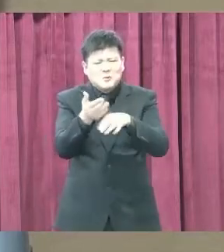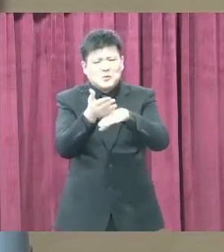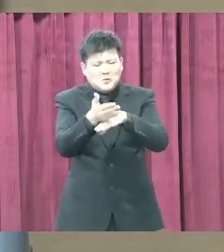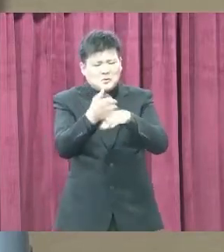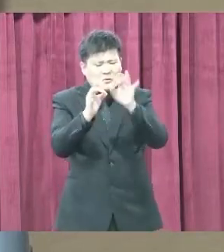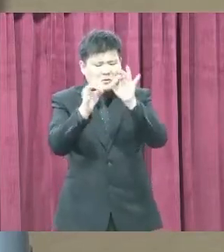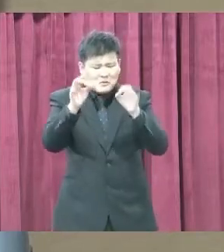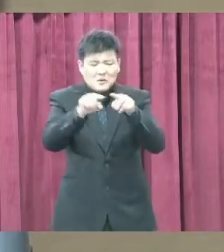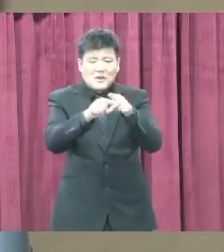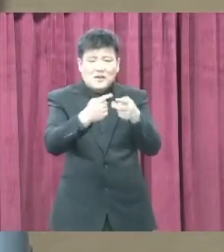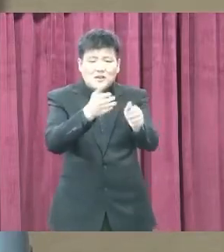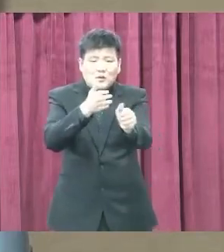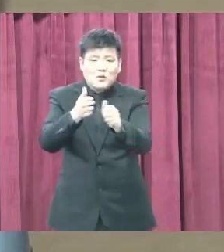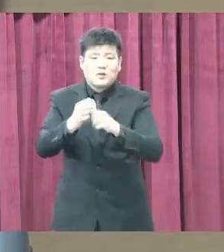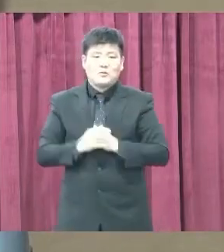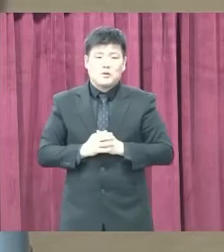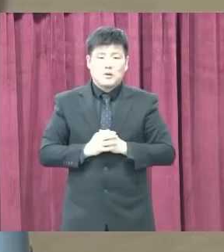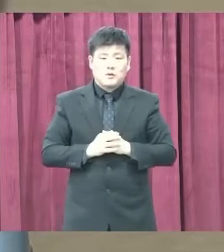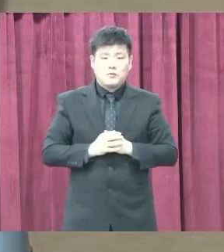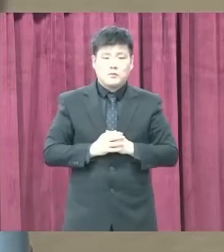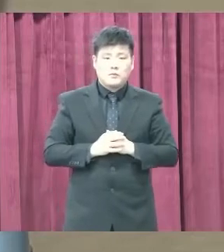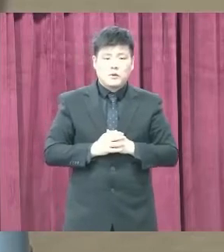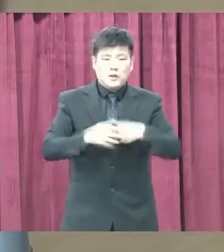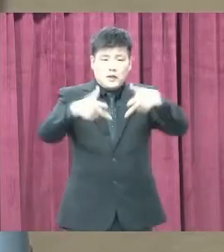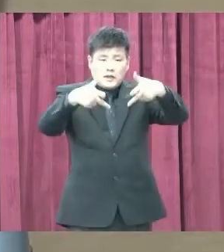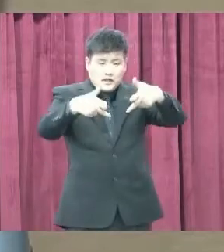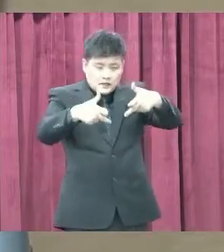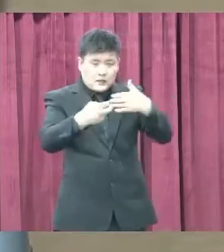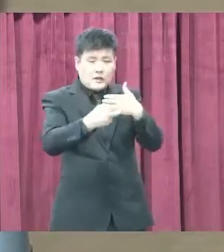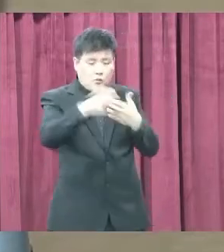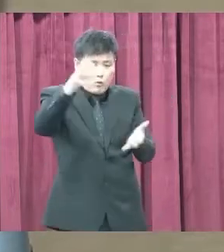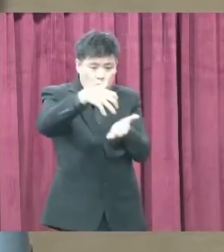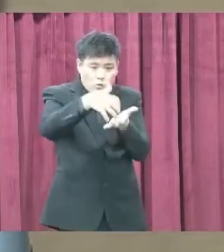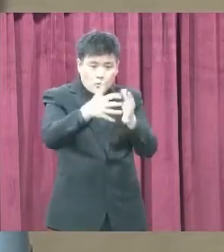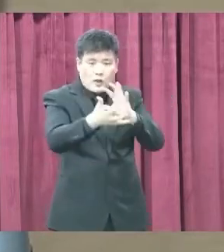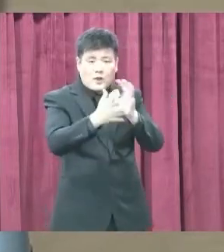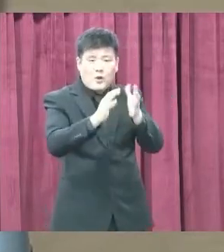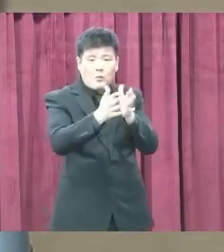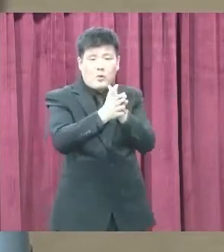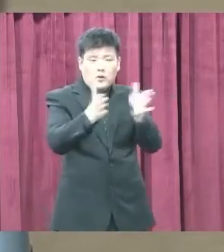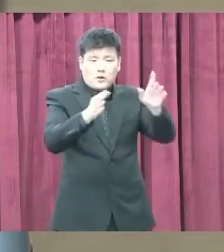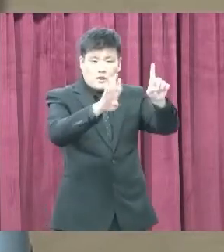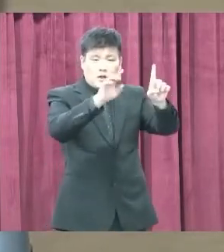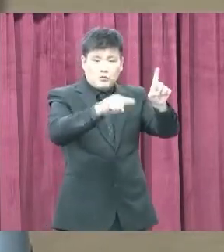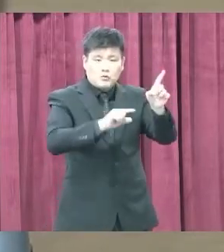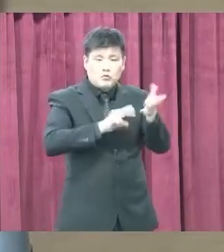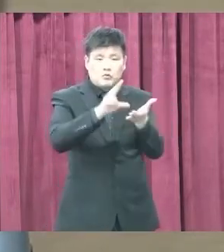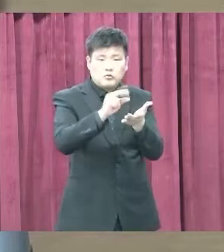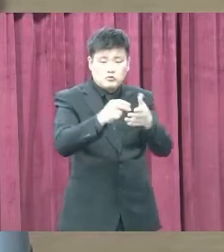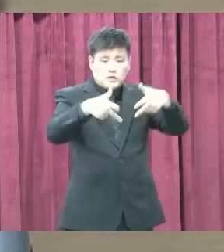이제 본격적으로 장애인 건강보호 통계 컨퍼런스를 시작하겠습니다. 일부 주제는